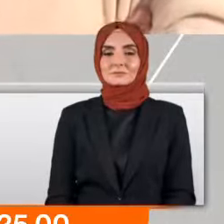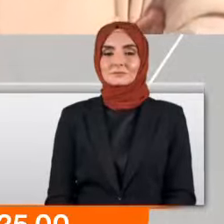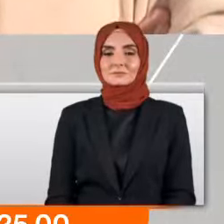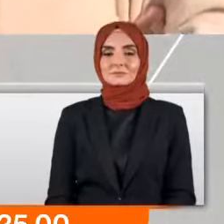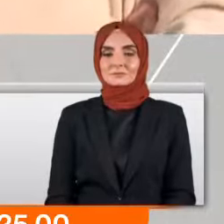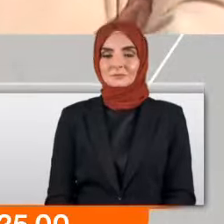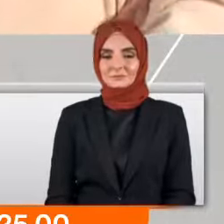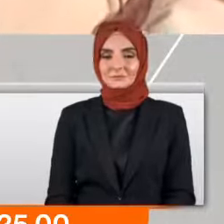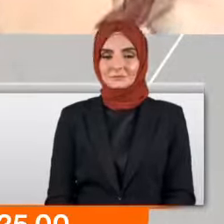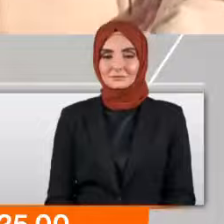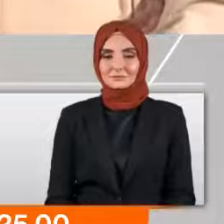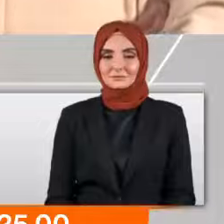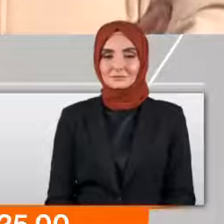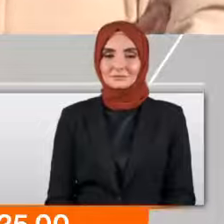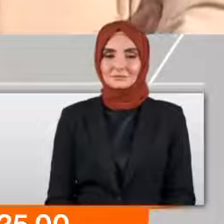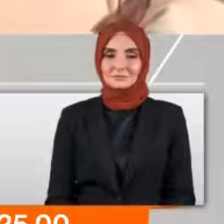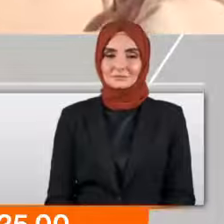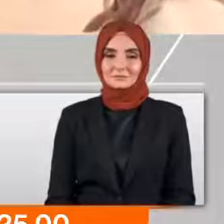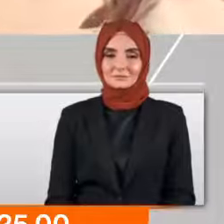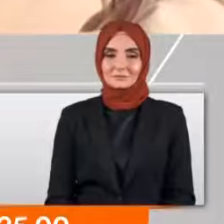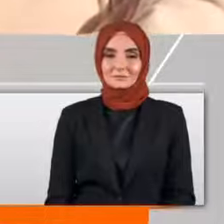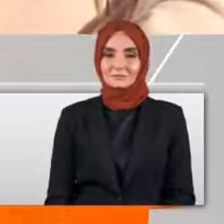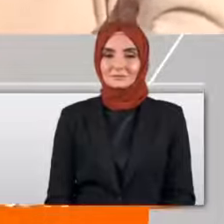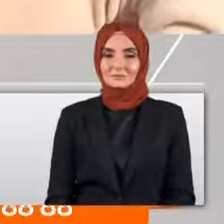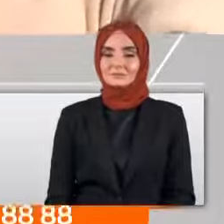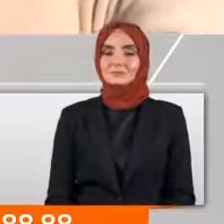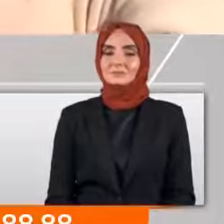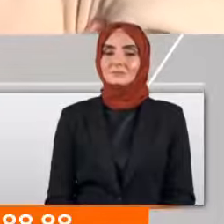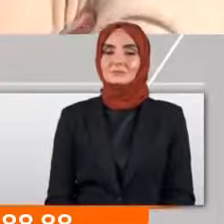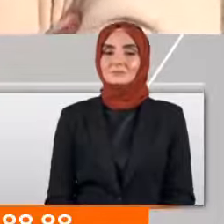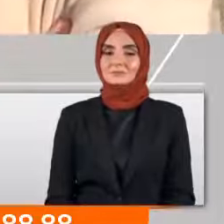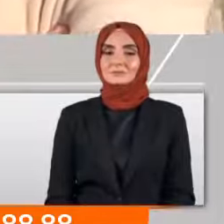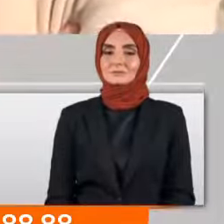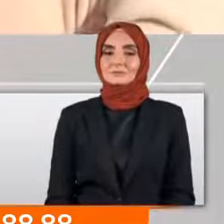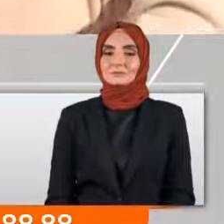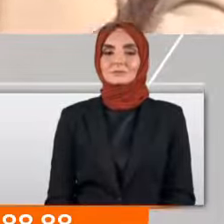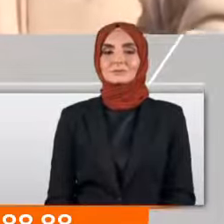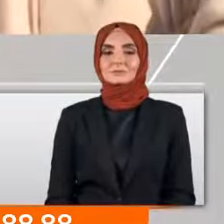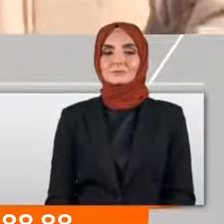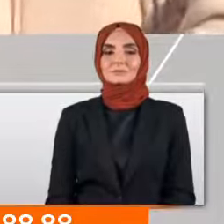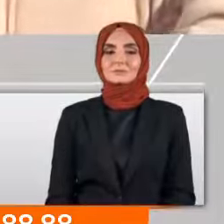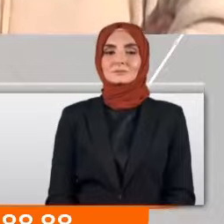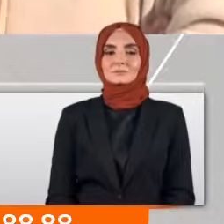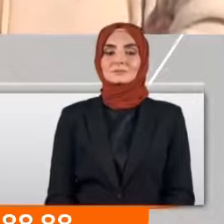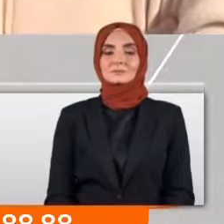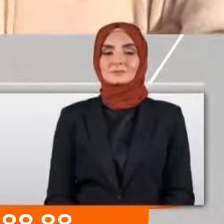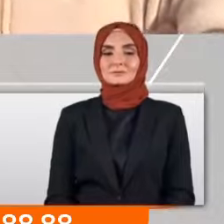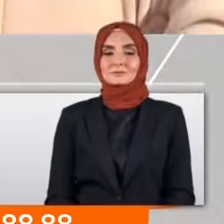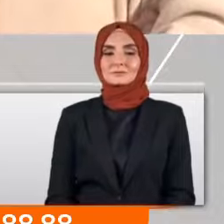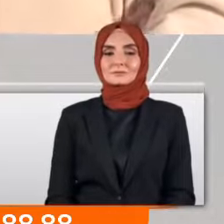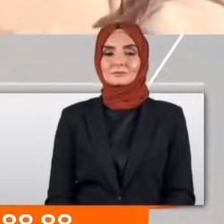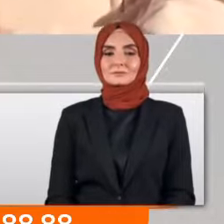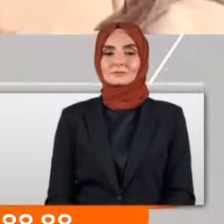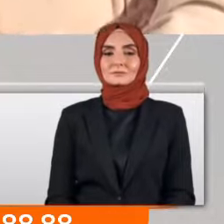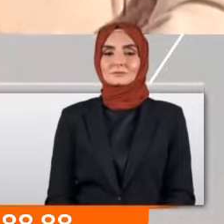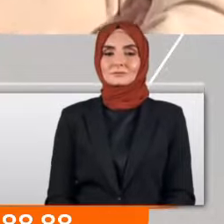var. Düştüğü zaman kendini toparlama algoritması, üzerine eklenen kamera ve benzeri lidar ve benzeri sensörlerle de 3 boyutlu harita çıkarabilme